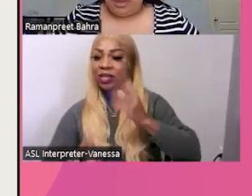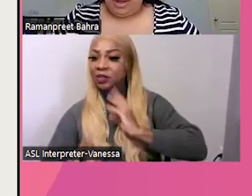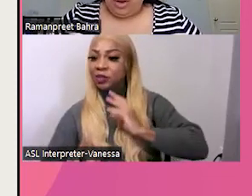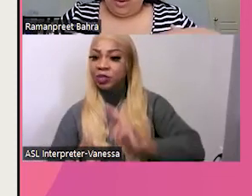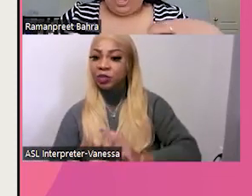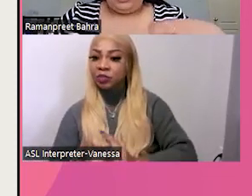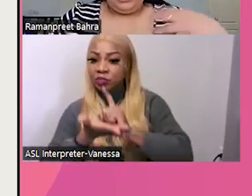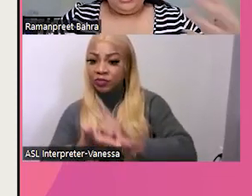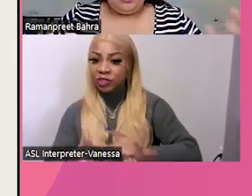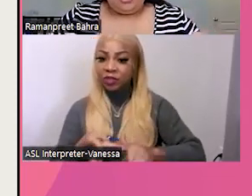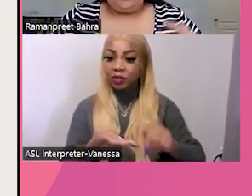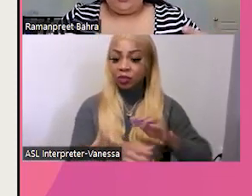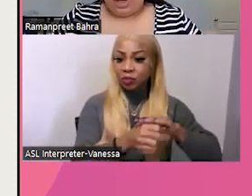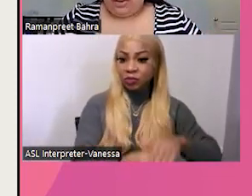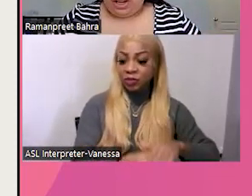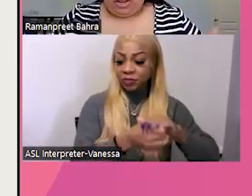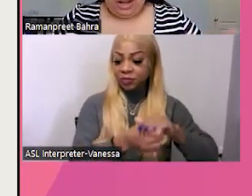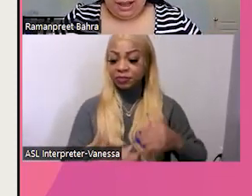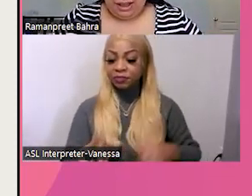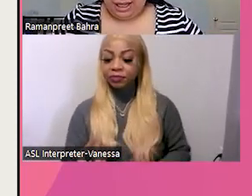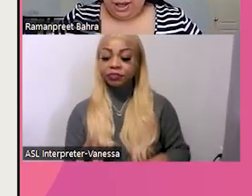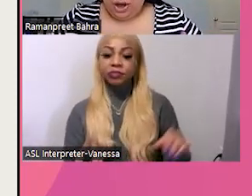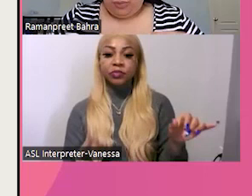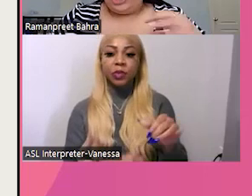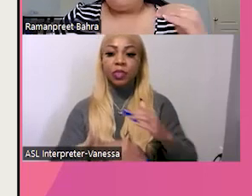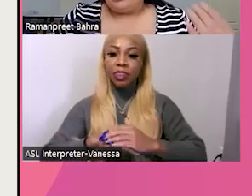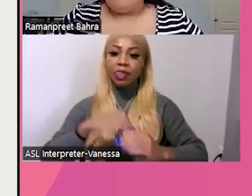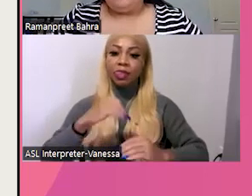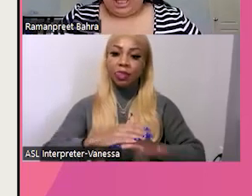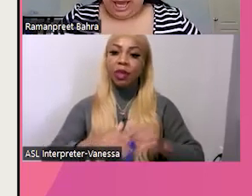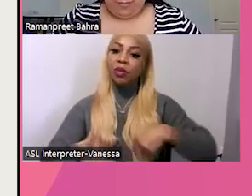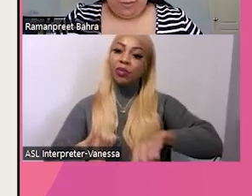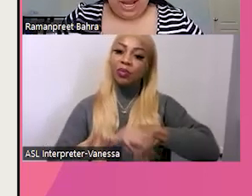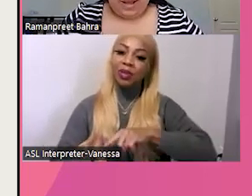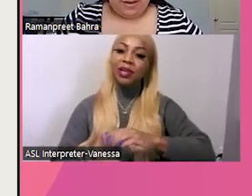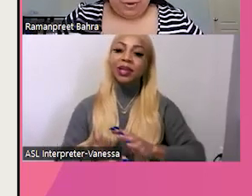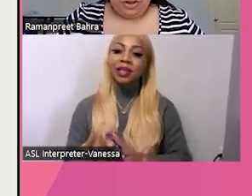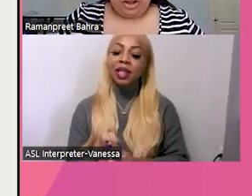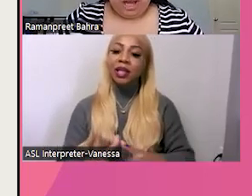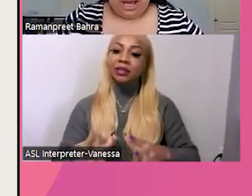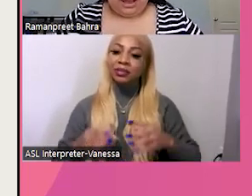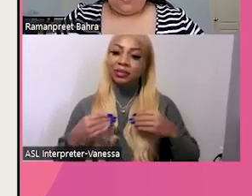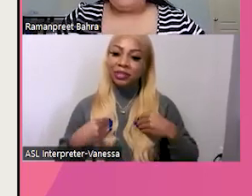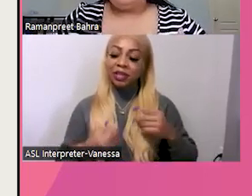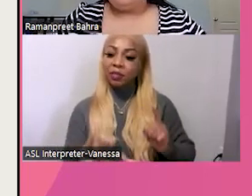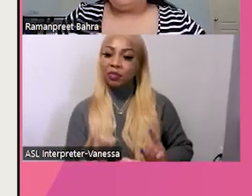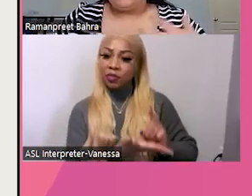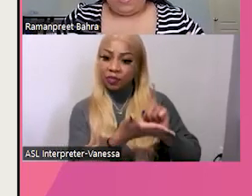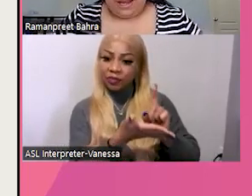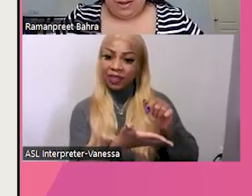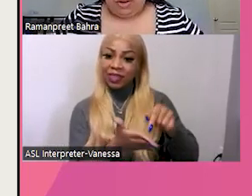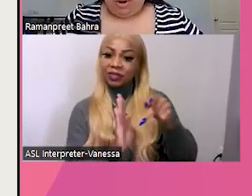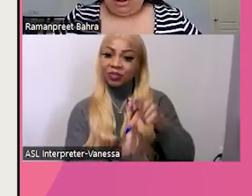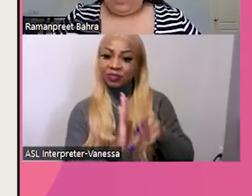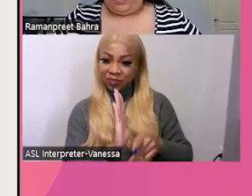où nous connaissons le privilège et où nous connaissons de l'oppression. Et ici, grâce à l'intersectionnalité, nous pouvons accepter